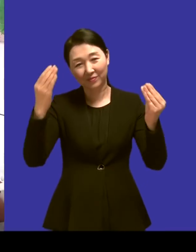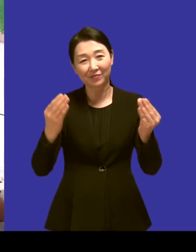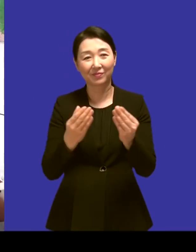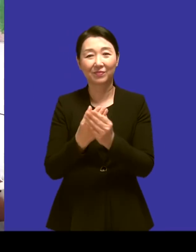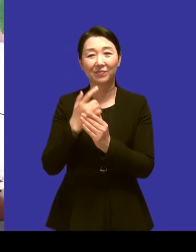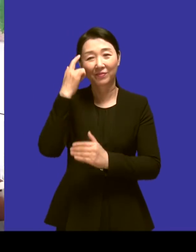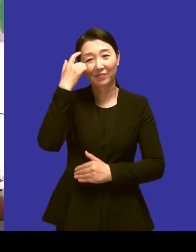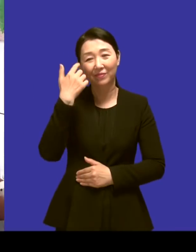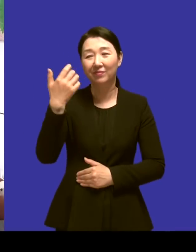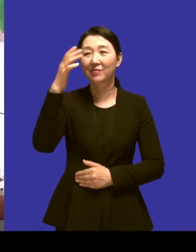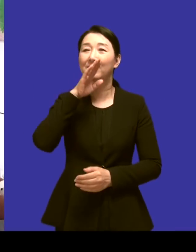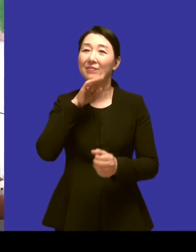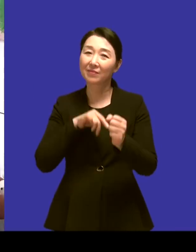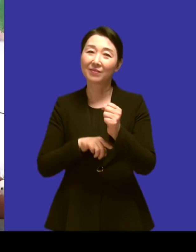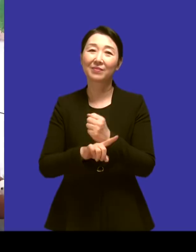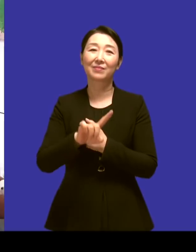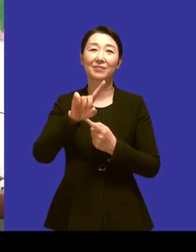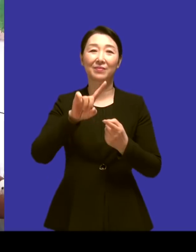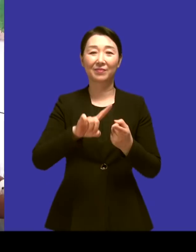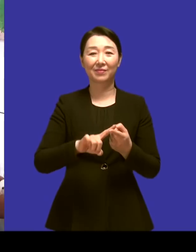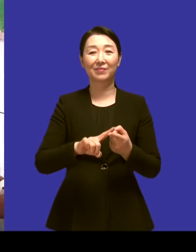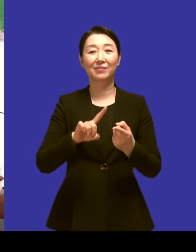온전히 영과 진리로